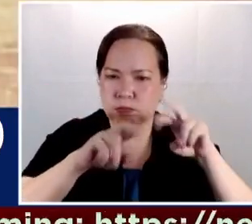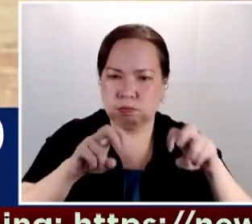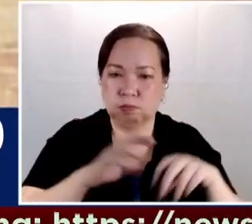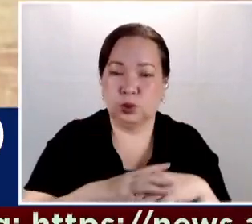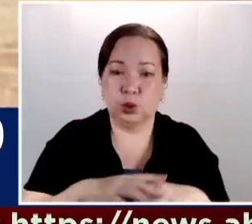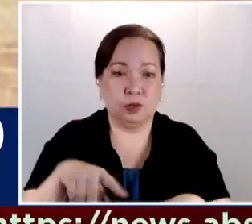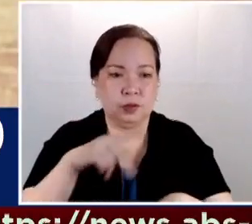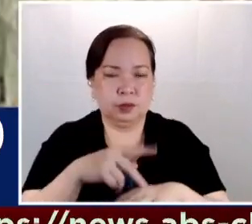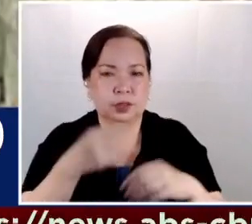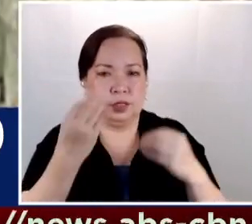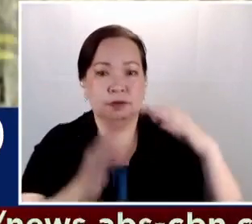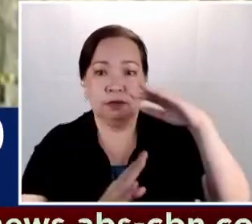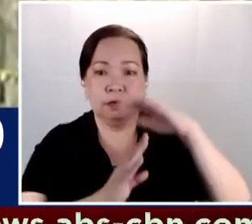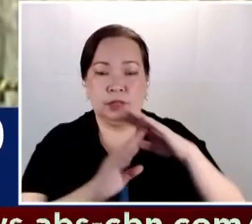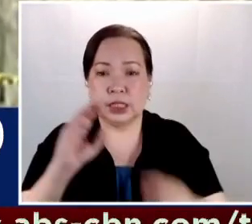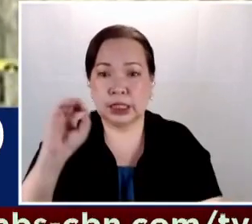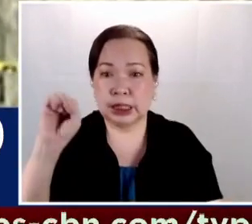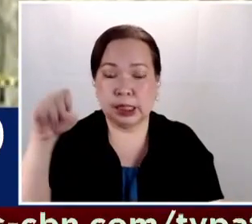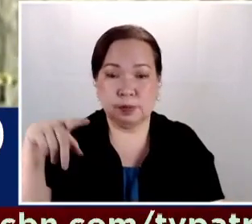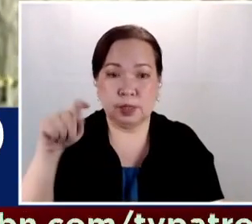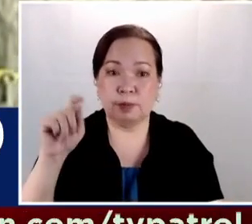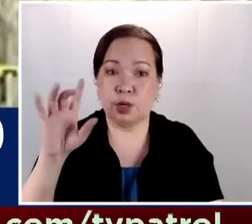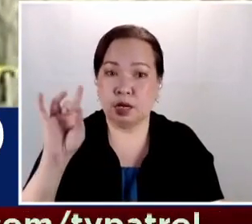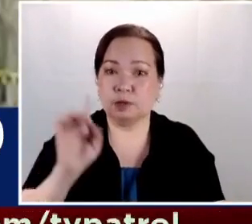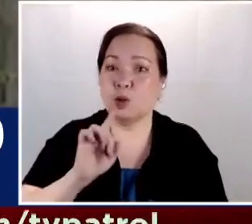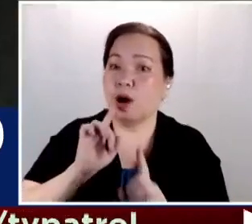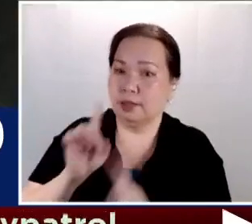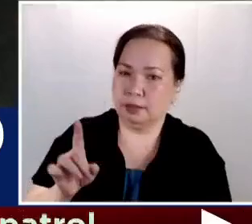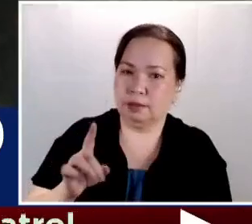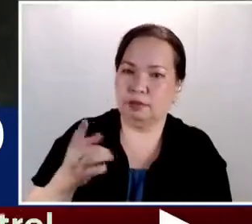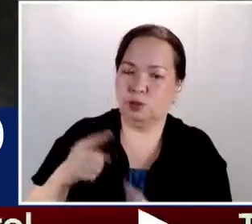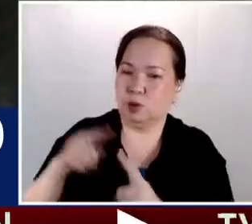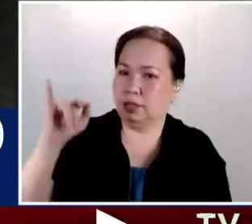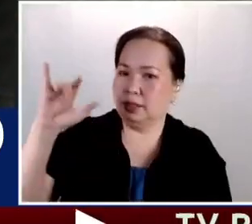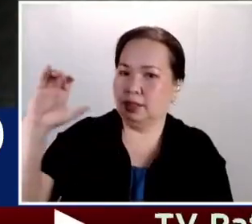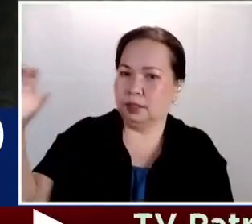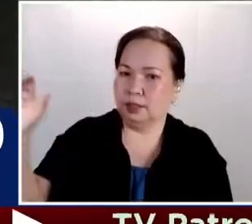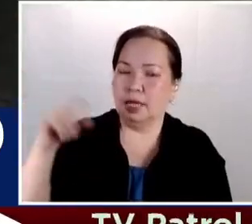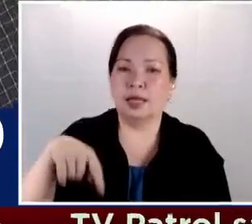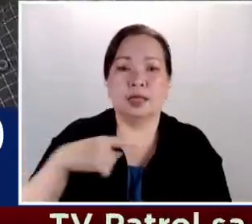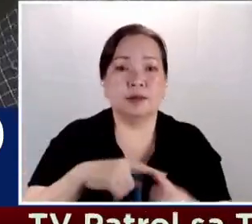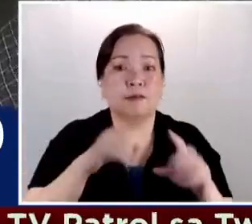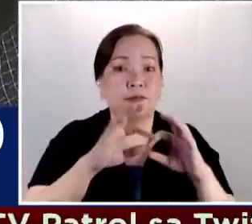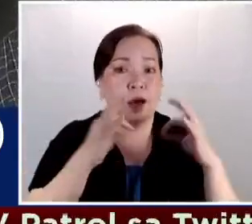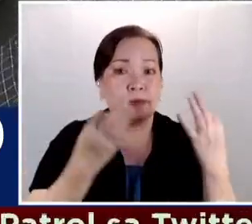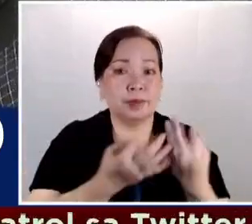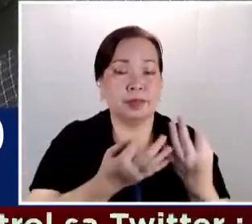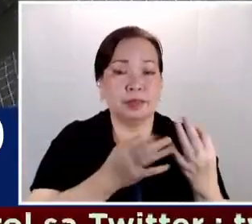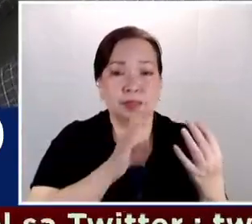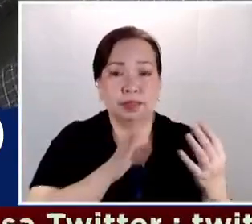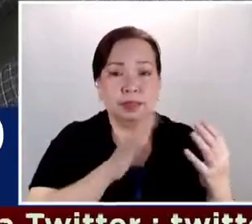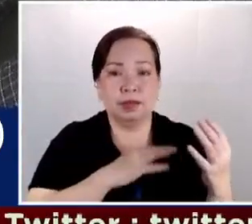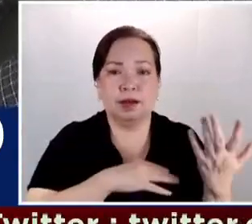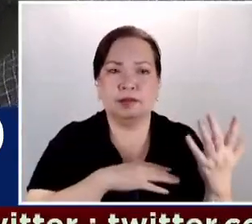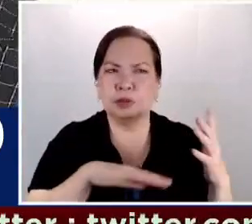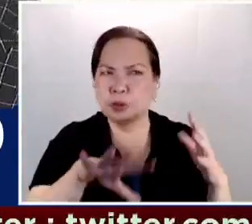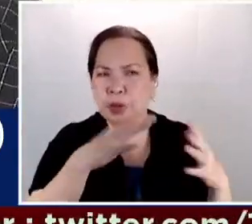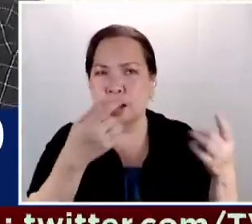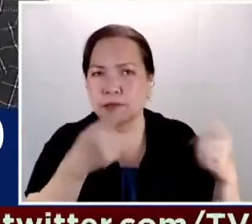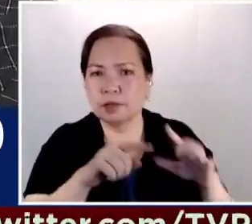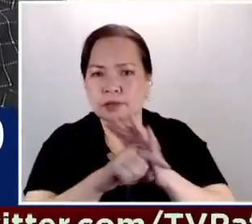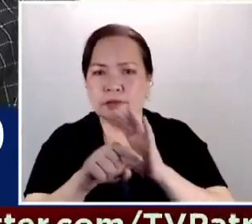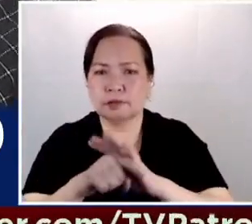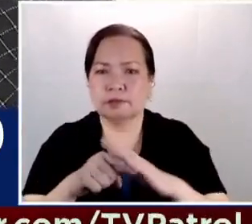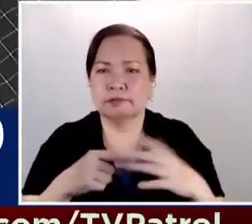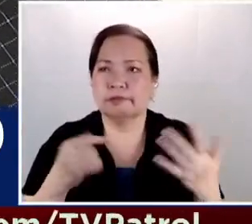ng hanggang Setyembre 8 para magsumite ng komento. Para sa naulilang pamilya, wala pa rin toldo ang mga naiwang tanong.